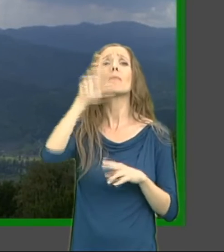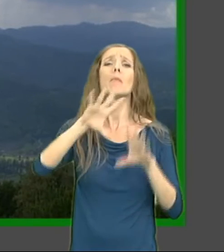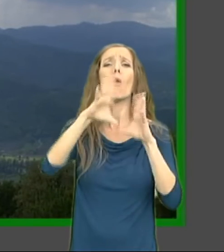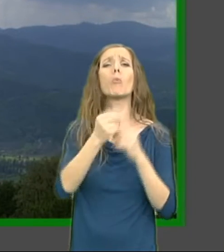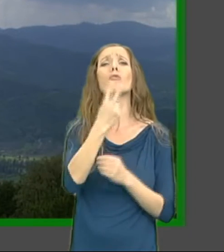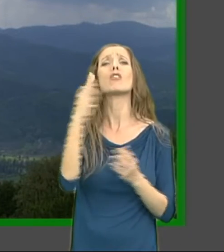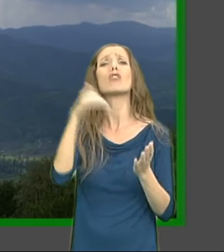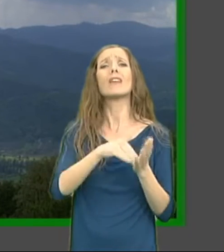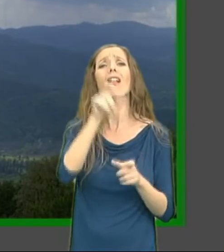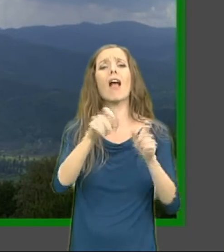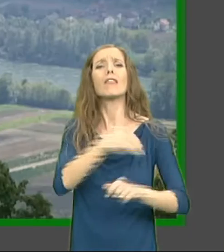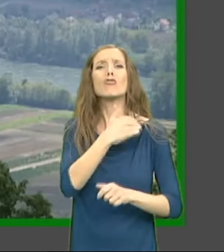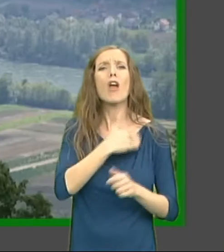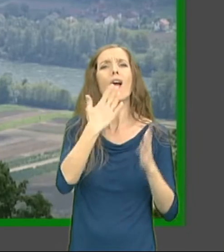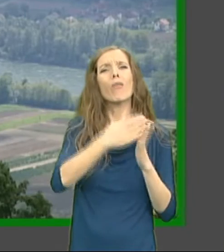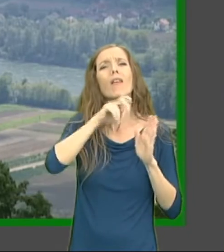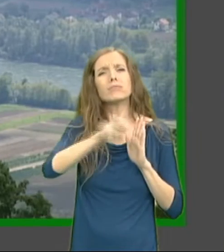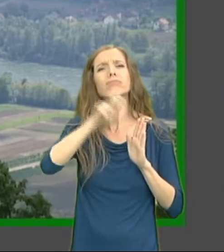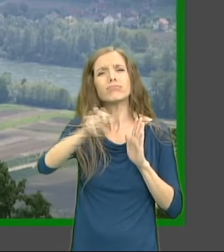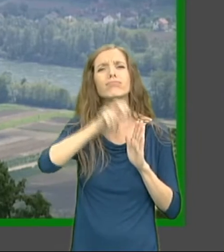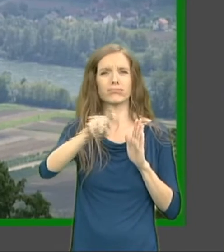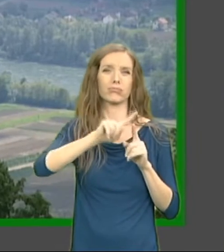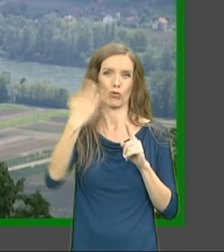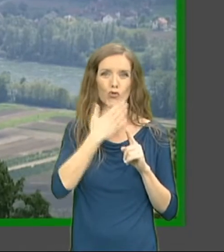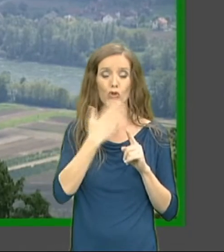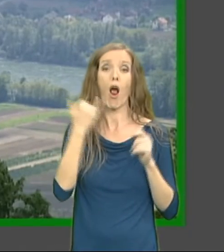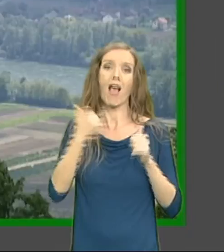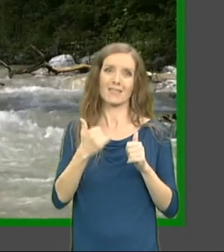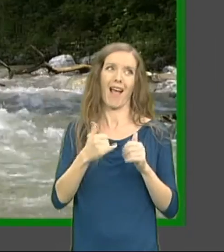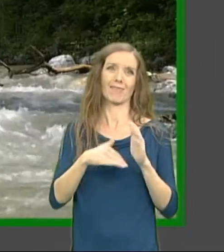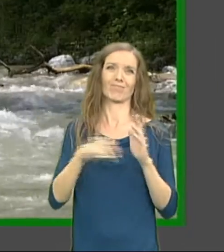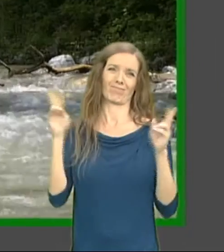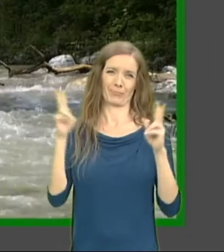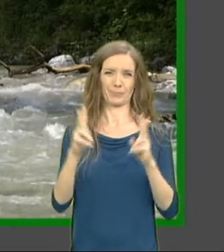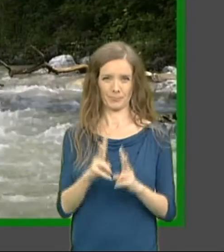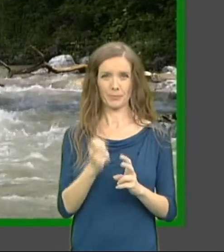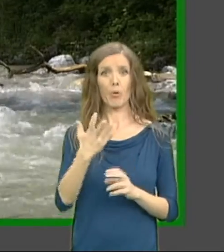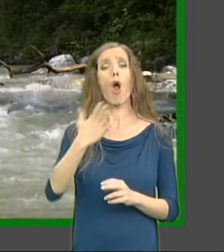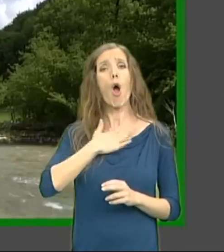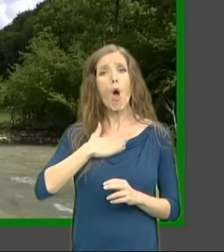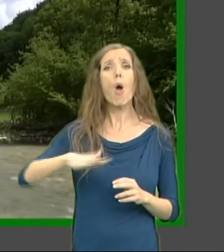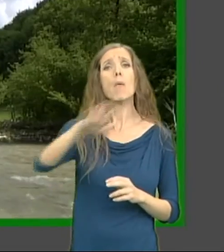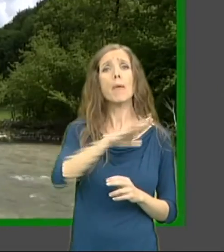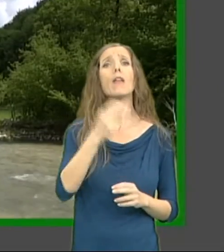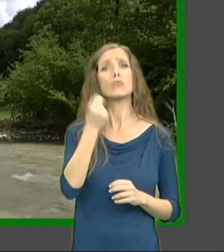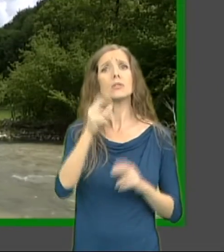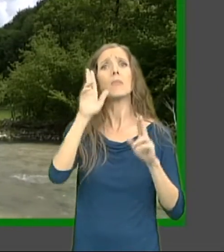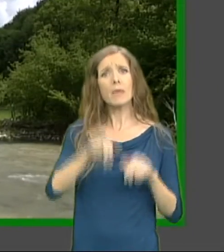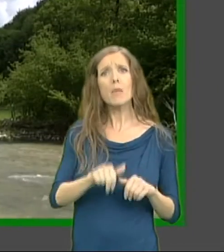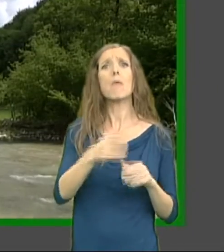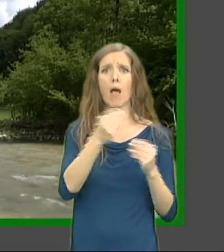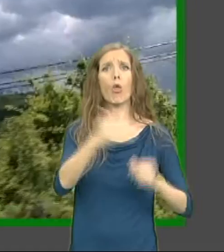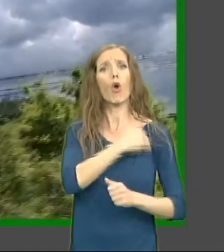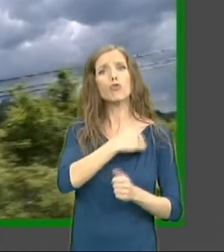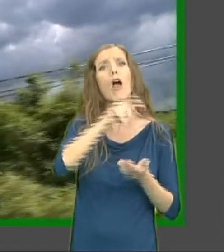oko 24.000. Danas je taj broj značajno manji, ali i dalje kroz Srbiju pešače đaci